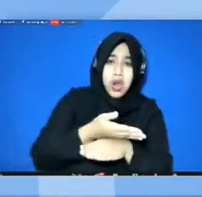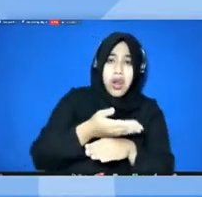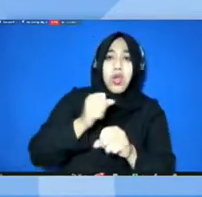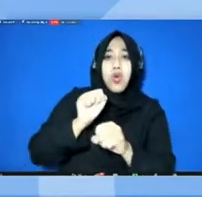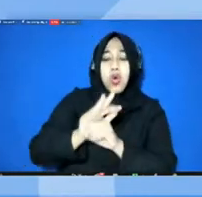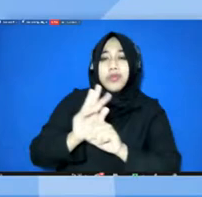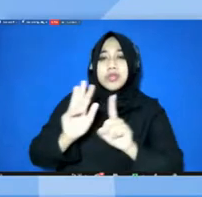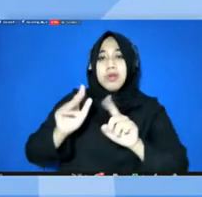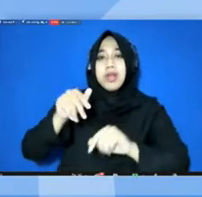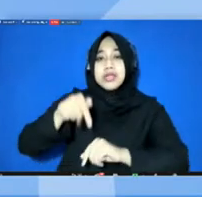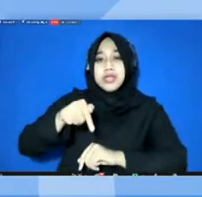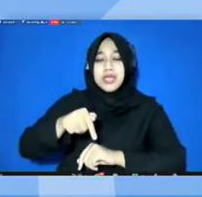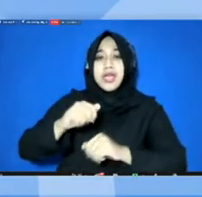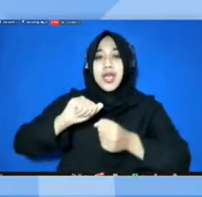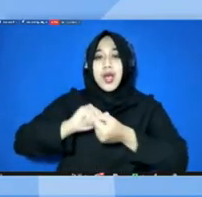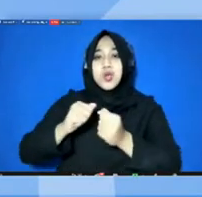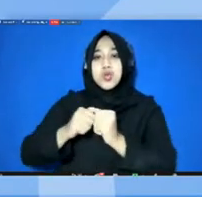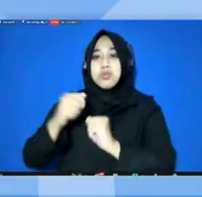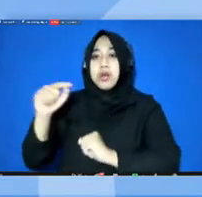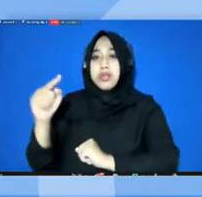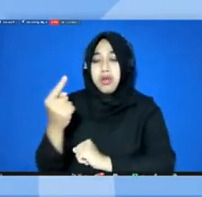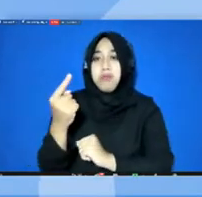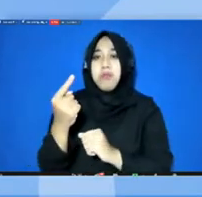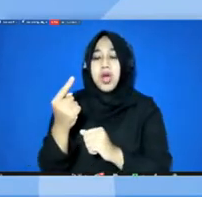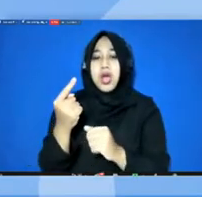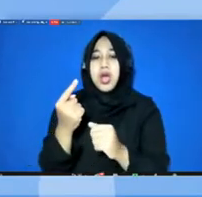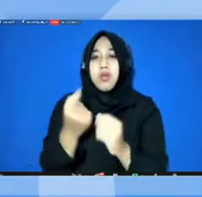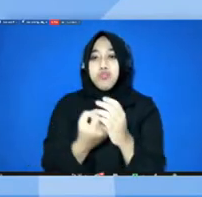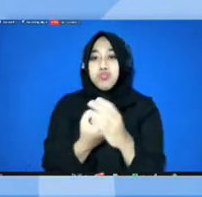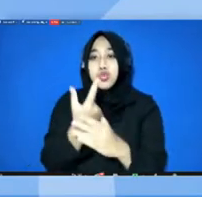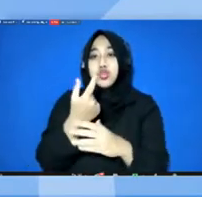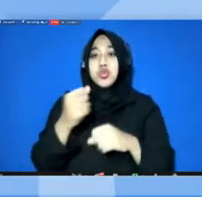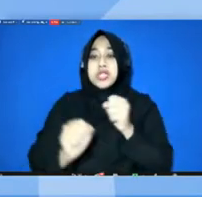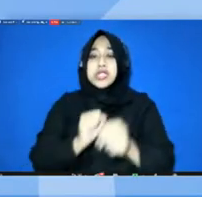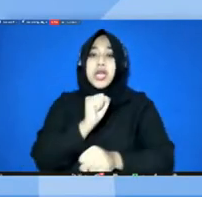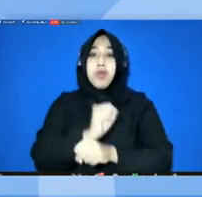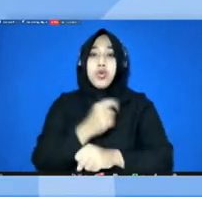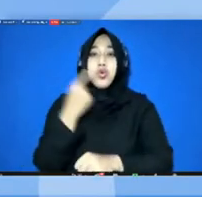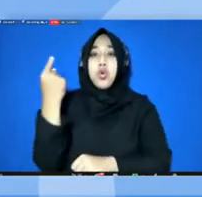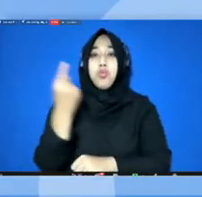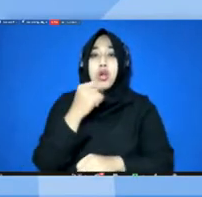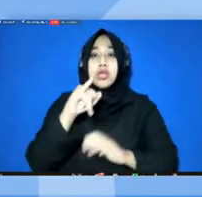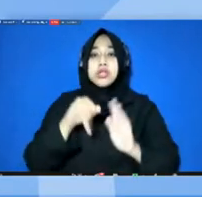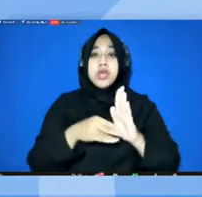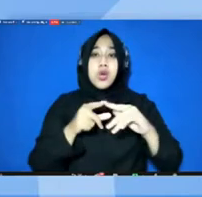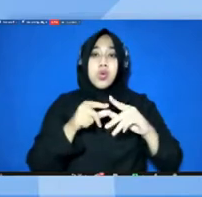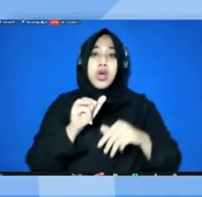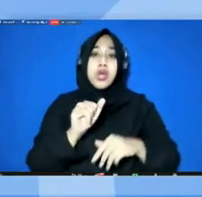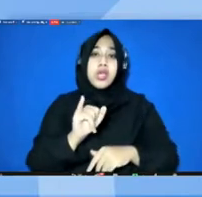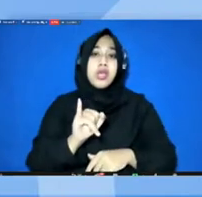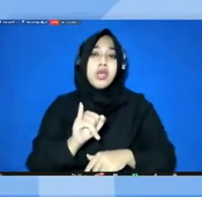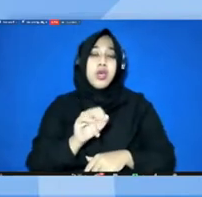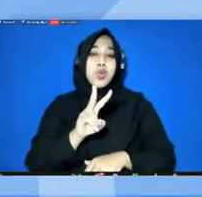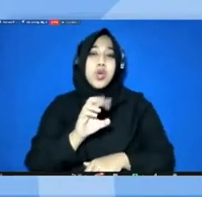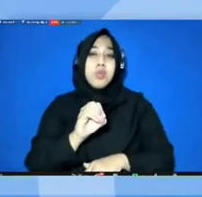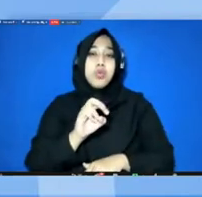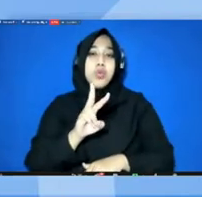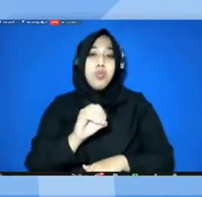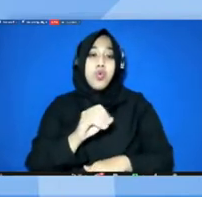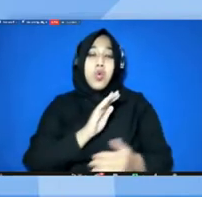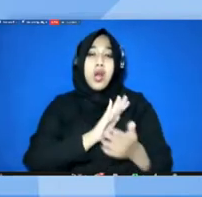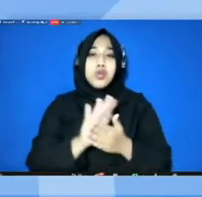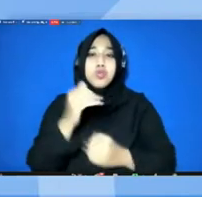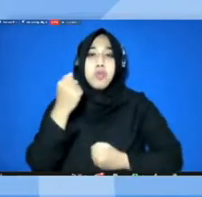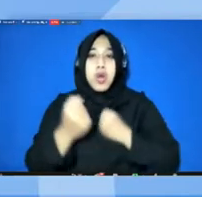ketika kasus pertama itu ditemukan di Singapura bulan Januari 2020, mereka langsung melakukan